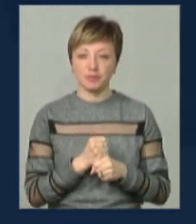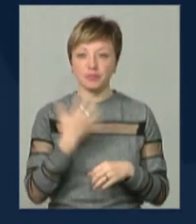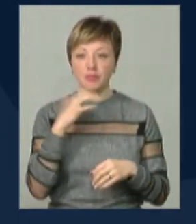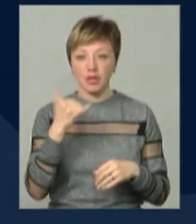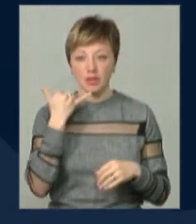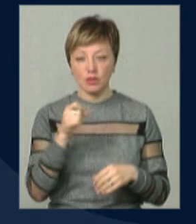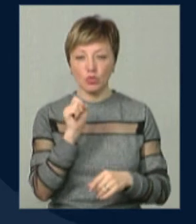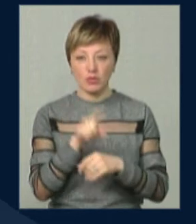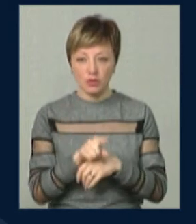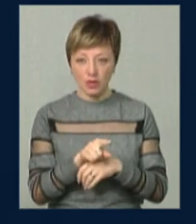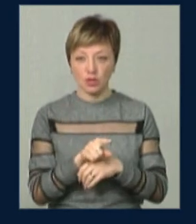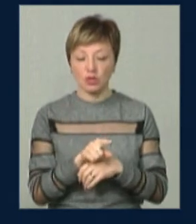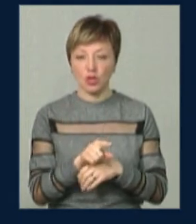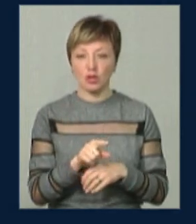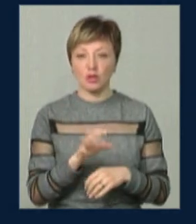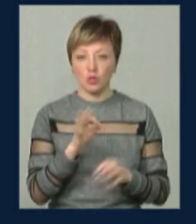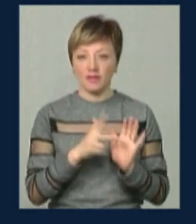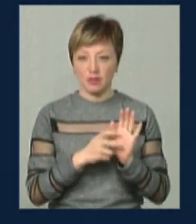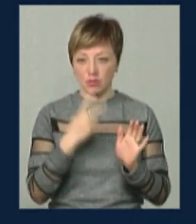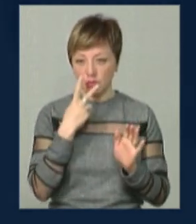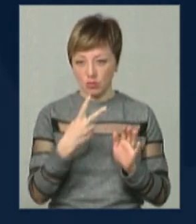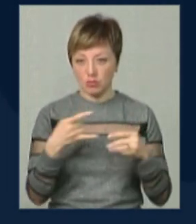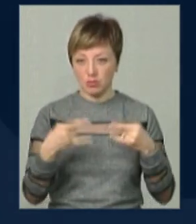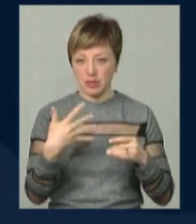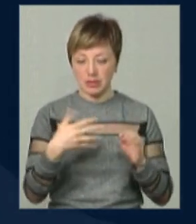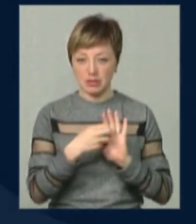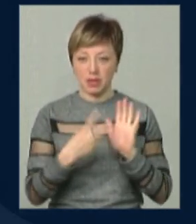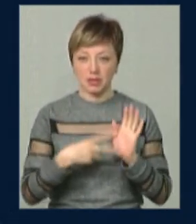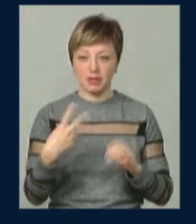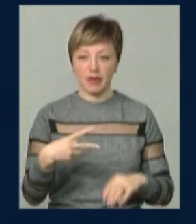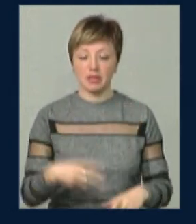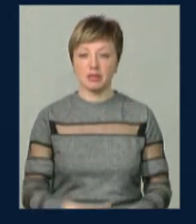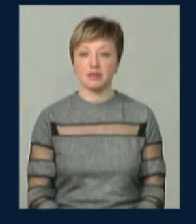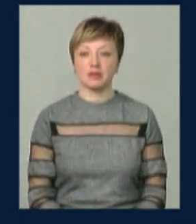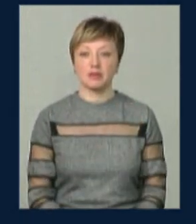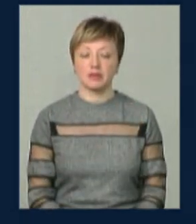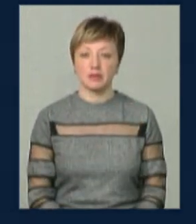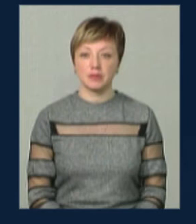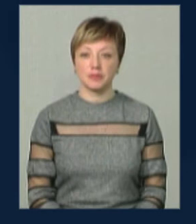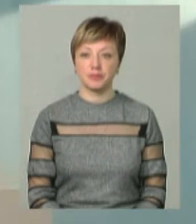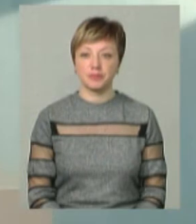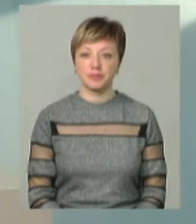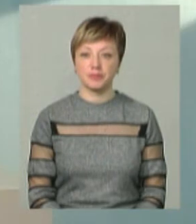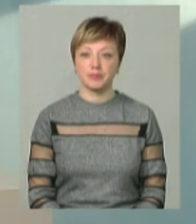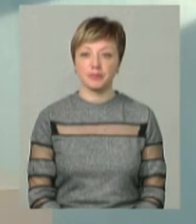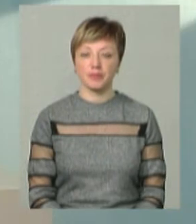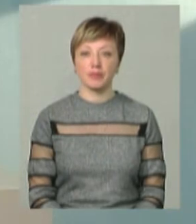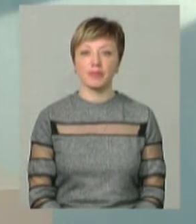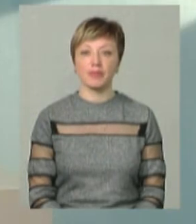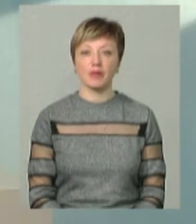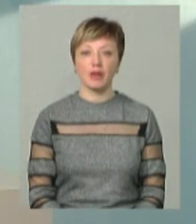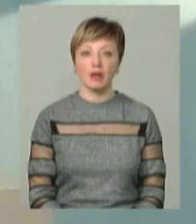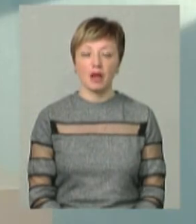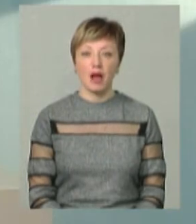Гаряча лінія уповноваженого 0800 50 17 20. Ви навідуєтесь